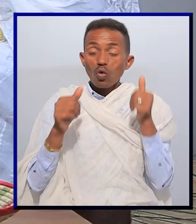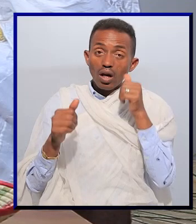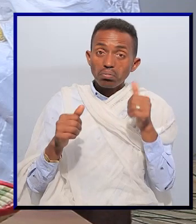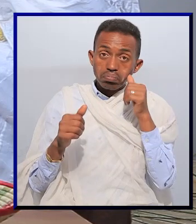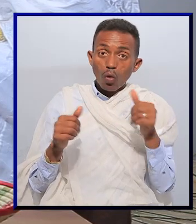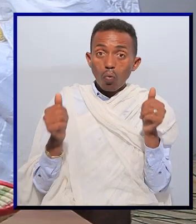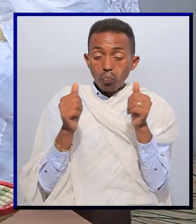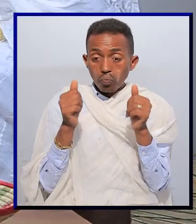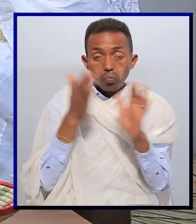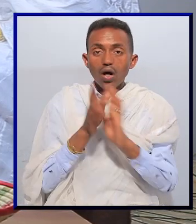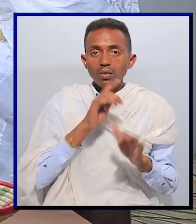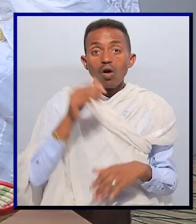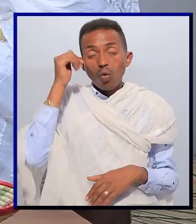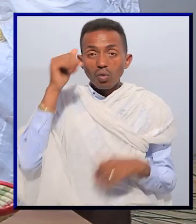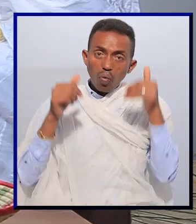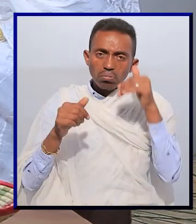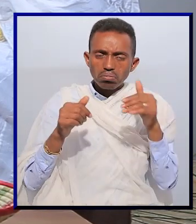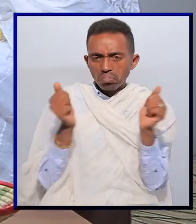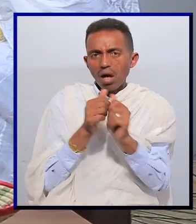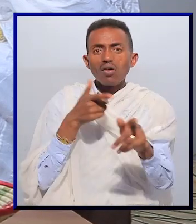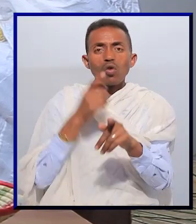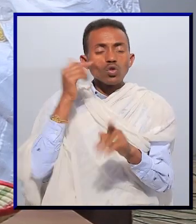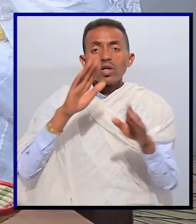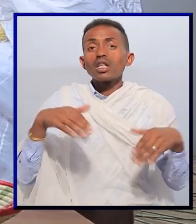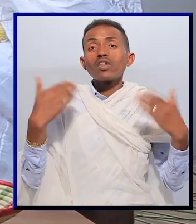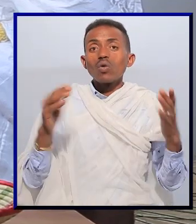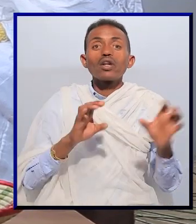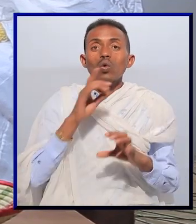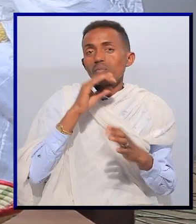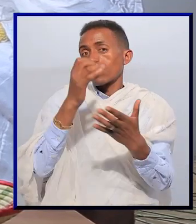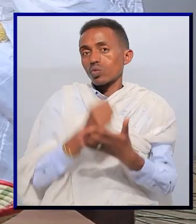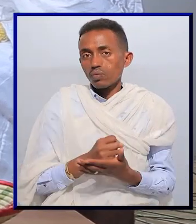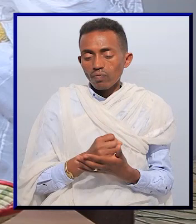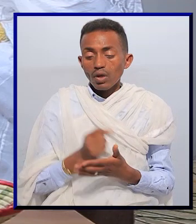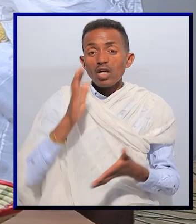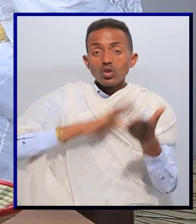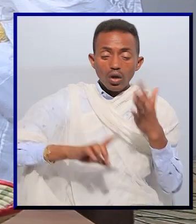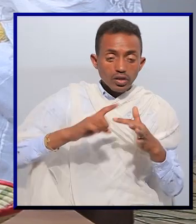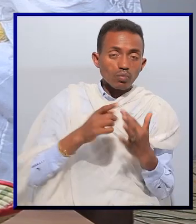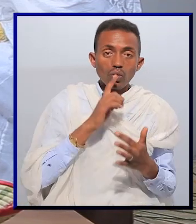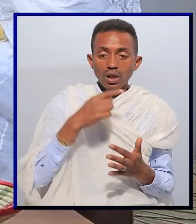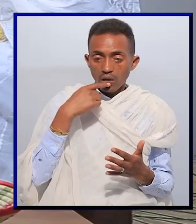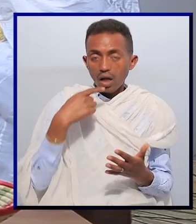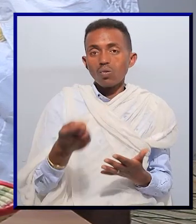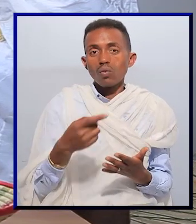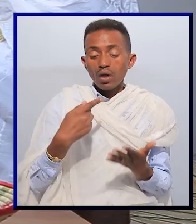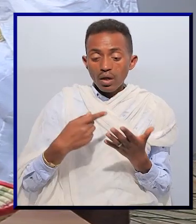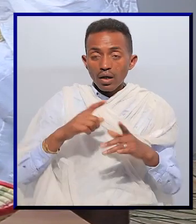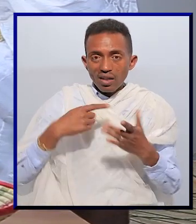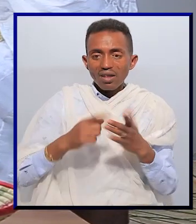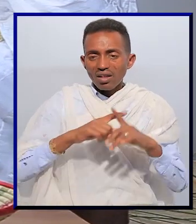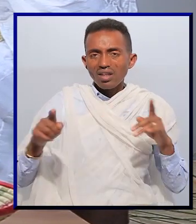ጋራ መፈጸም ነው ለሱ የተሰጠው ሲወለድ ጀምሮ የተሰጠው ይሄ ነው ይላሉ። ነገር ግን ይሄ ሰው የተወለደው እንዴት ነው